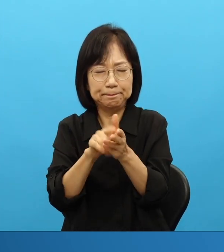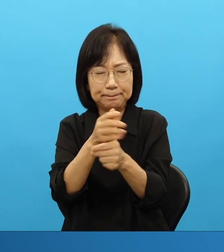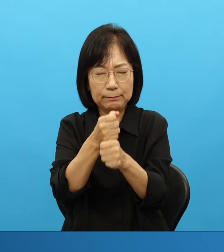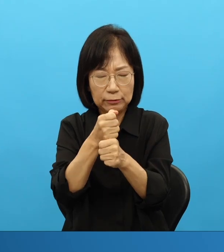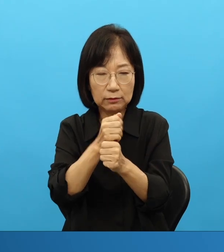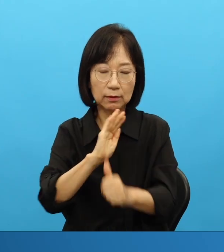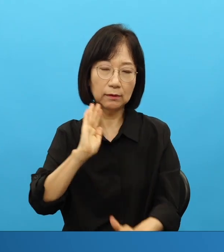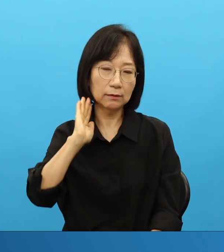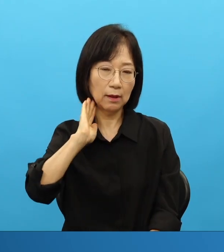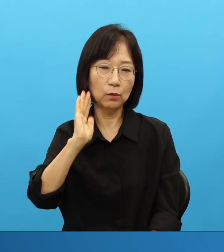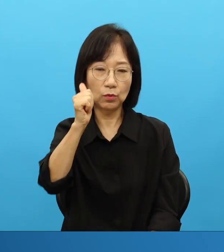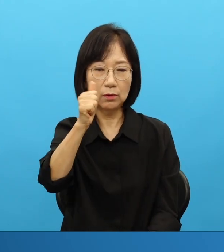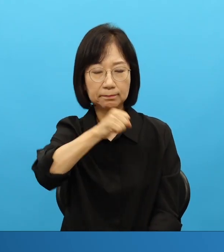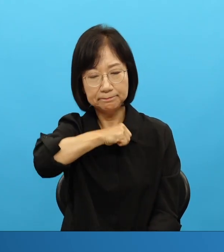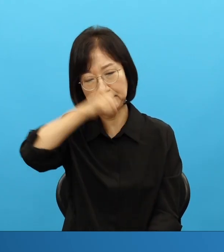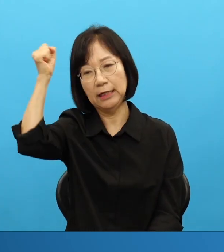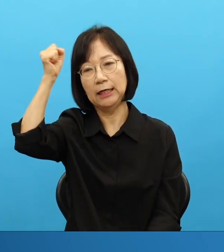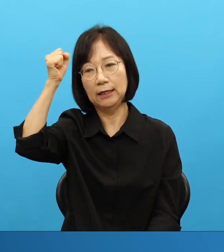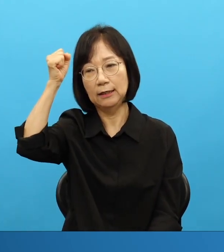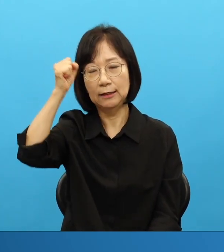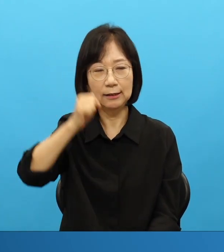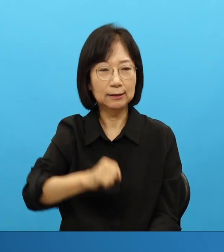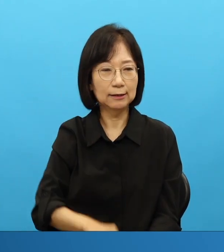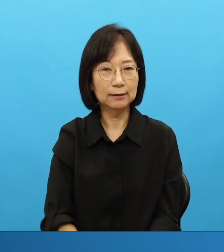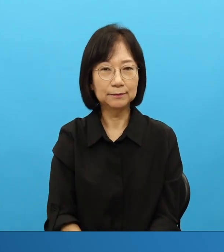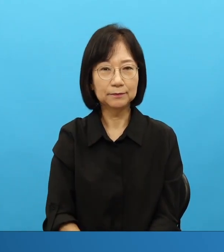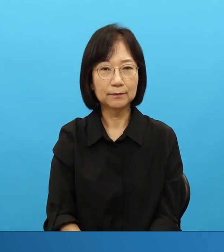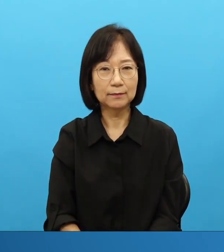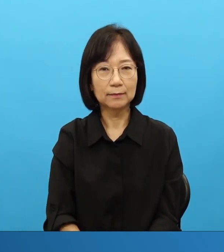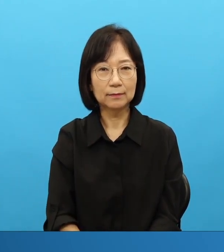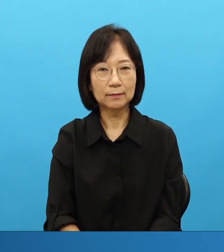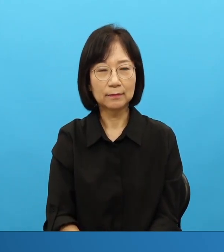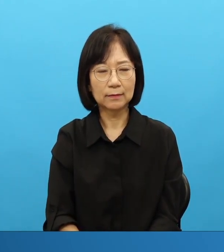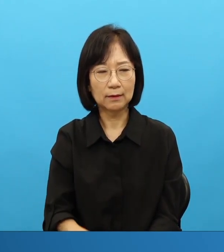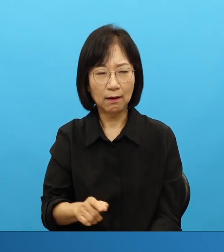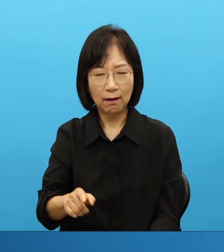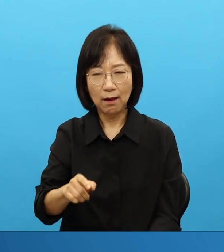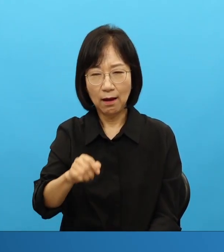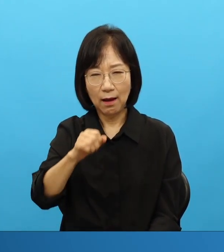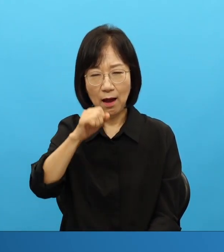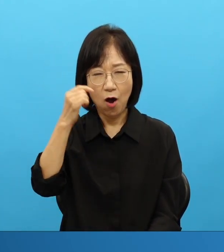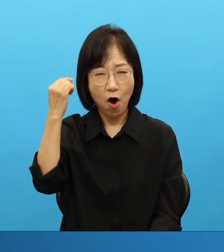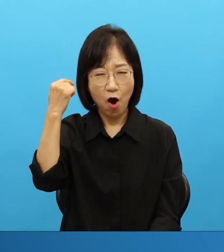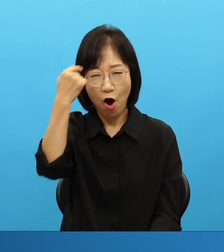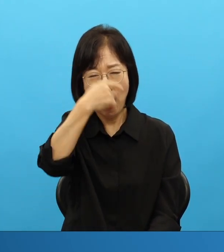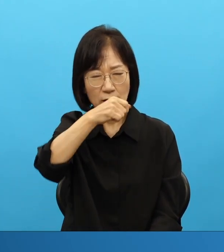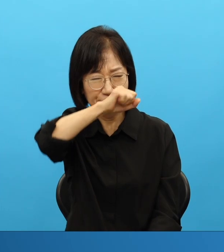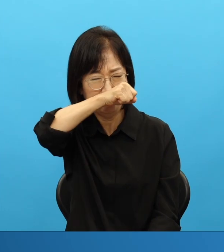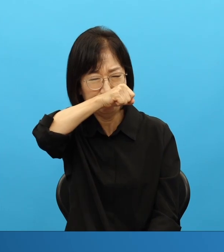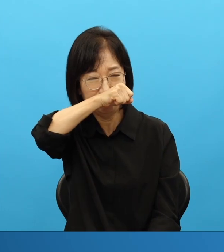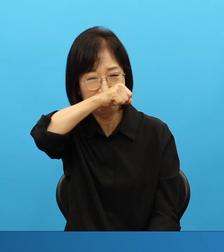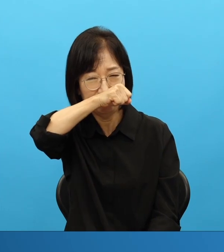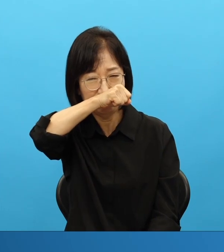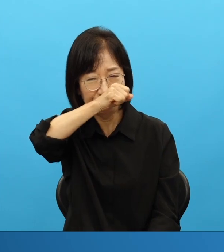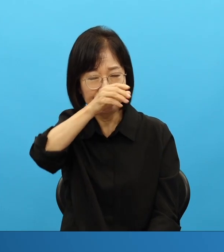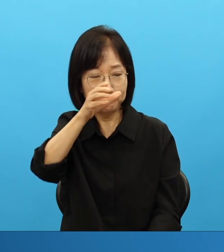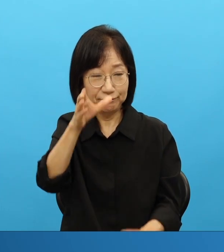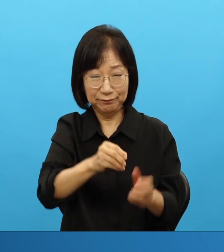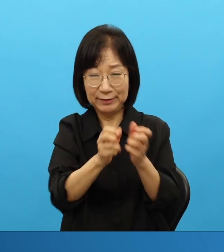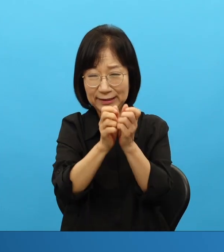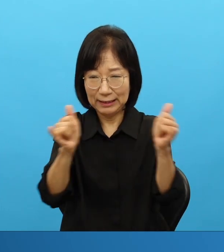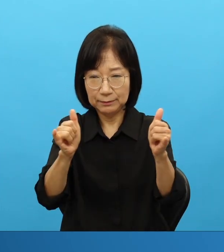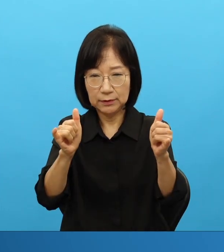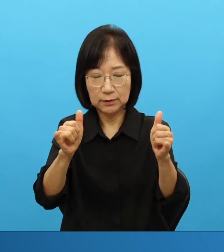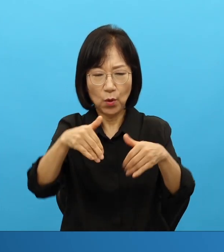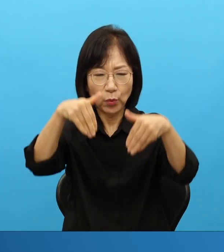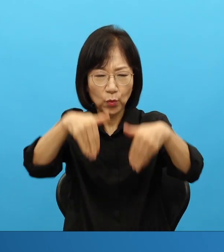word and he became the president. 아마 지구상에서 가장 큰 일을 했을 겁니다. 흑인 해방식이 되었어요. And I do believe that he carried out one of the most important tasks in all